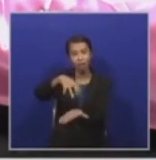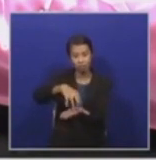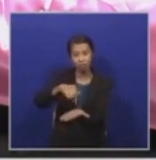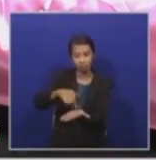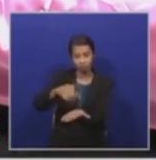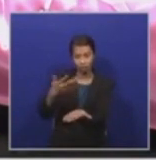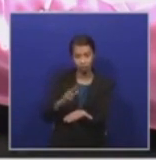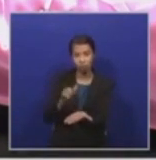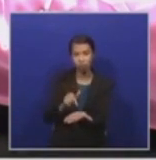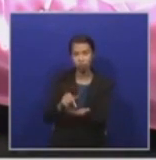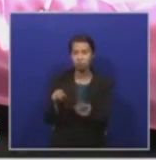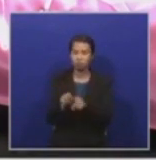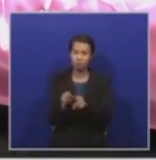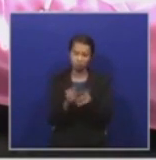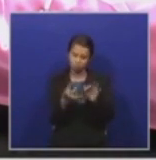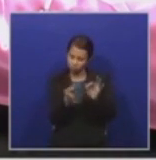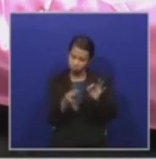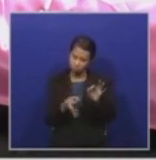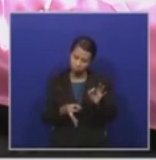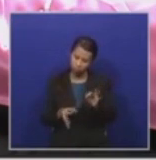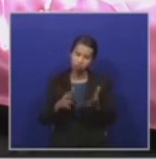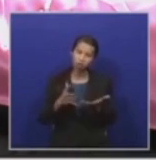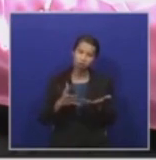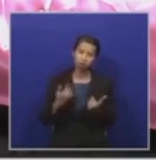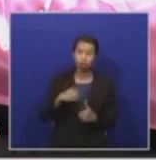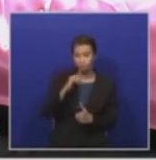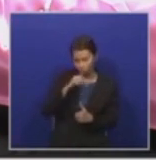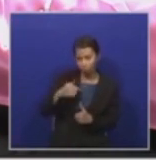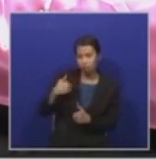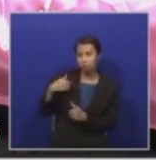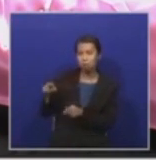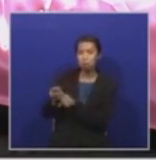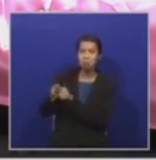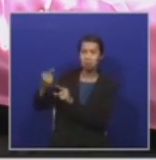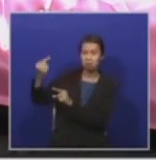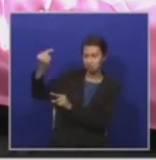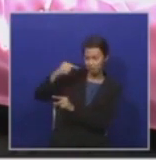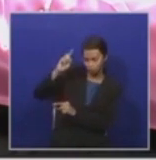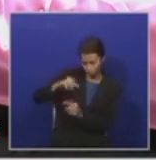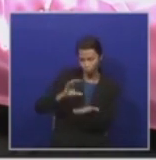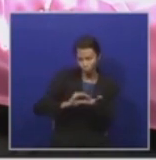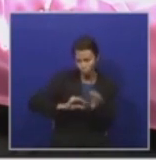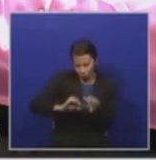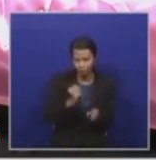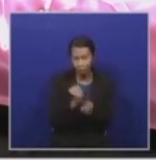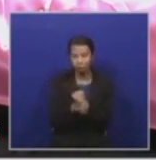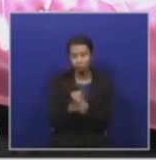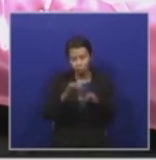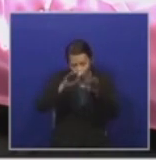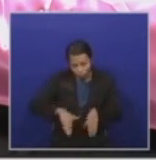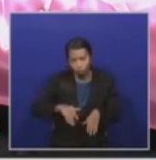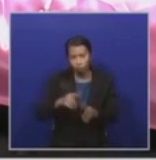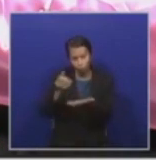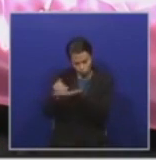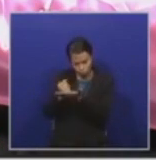แบบว่าสักแต่ว่าเขียนมากระทรวงทบวงกรมเขาบอกเฮ้ยทางการเขาสั่งมาเขาบอกให้ต้องตัดลบต้องตัดลดงบช่วยเขียนหน่